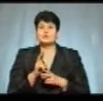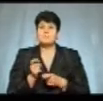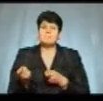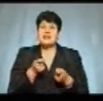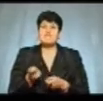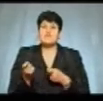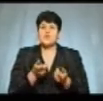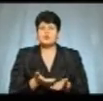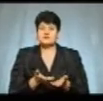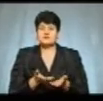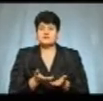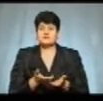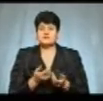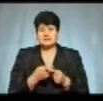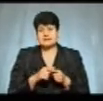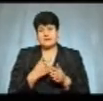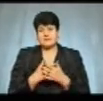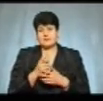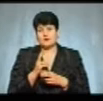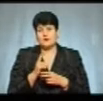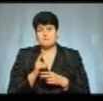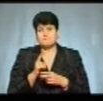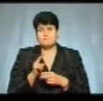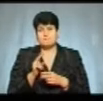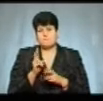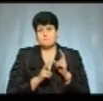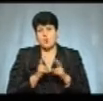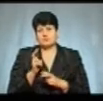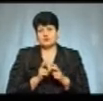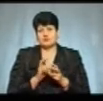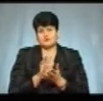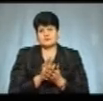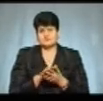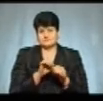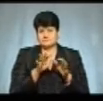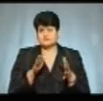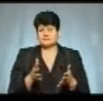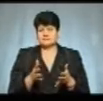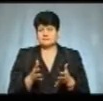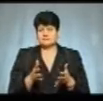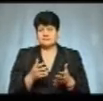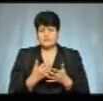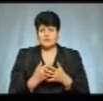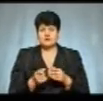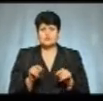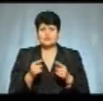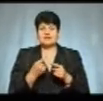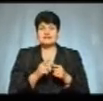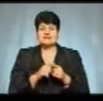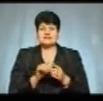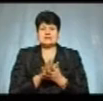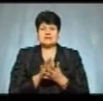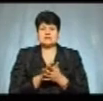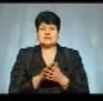напевно, від промислових відходів так утворилися такі залишки